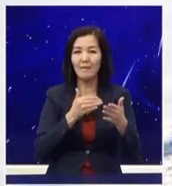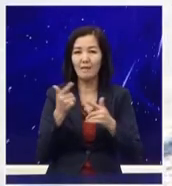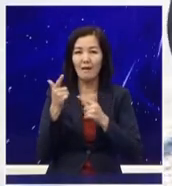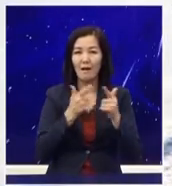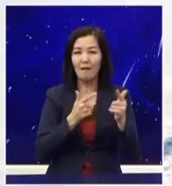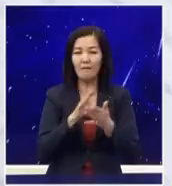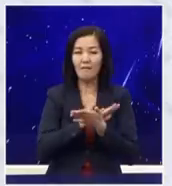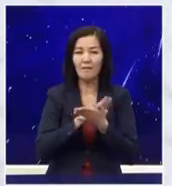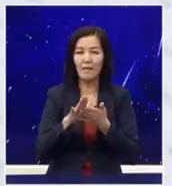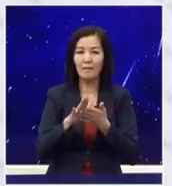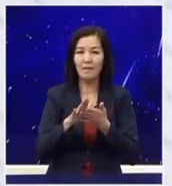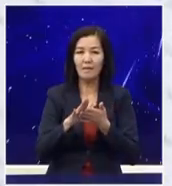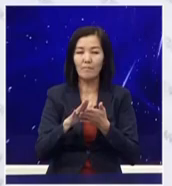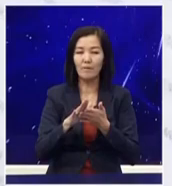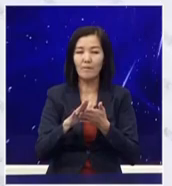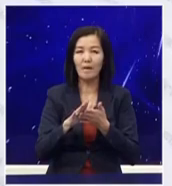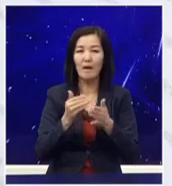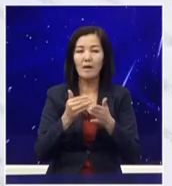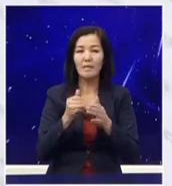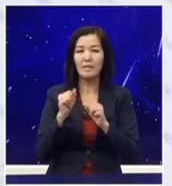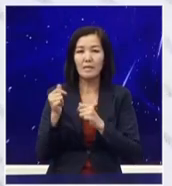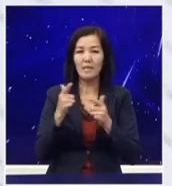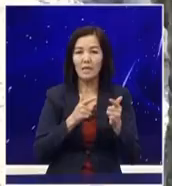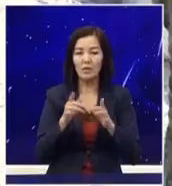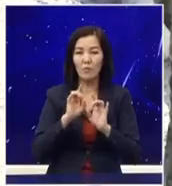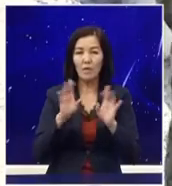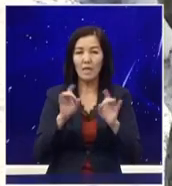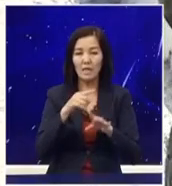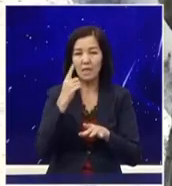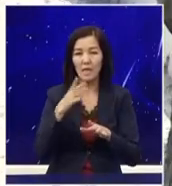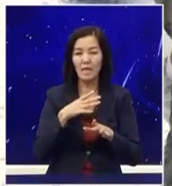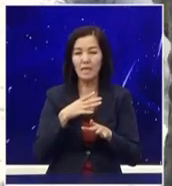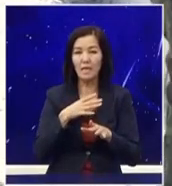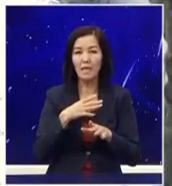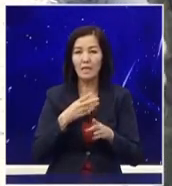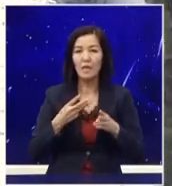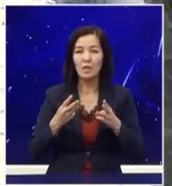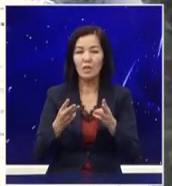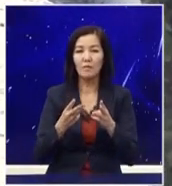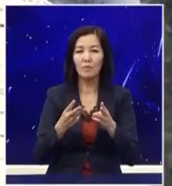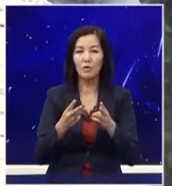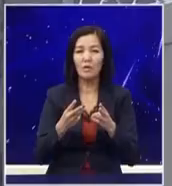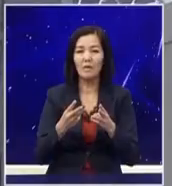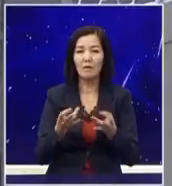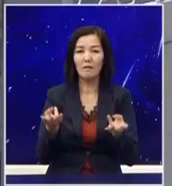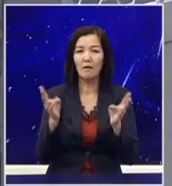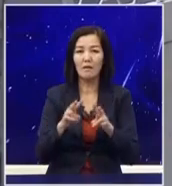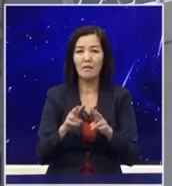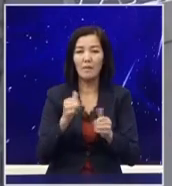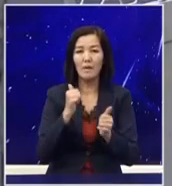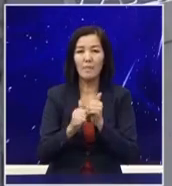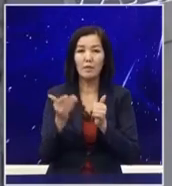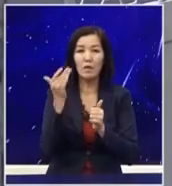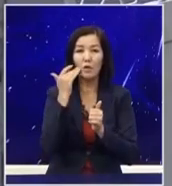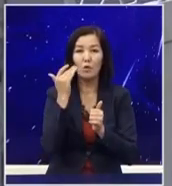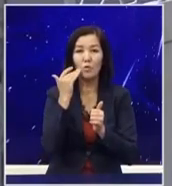ыстан тазартып, пеш жарықтарын бітеп, алдын ала дайындалуға кеңес берді. Сондай ақ жанып тұрған пешті қараусыз қалдырмай, от маңында киім